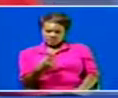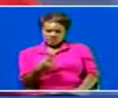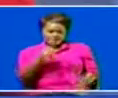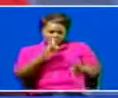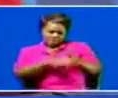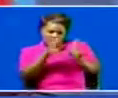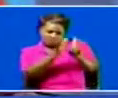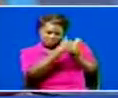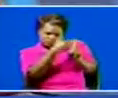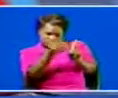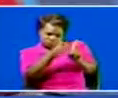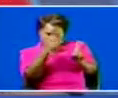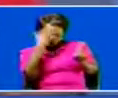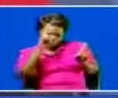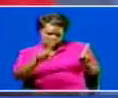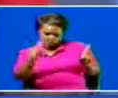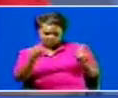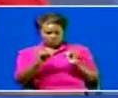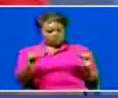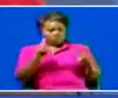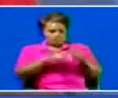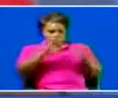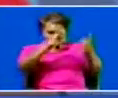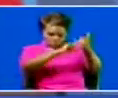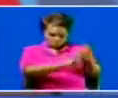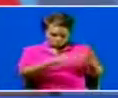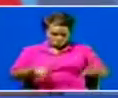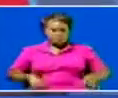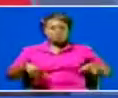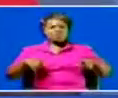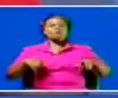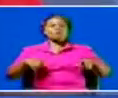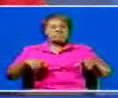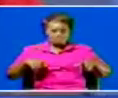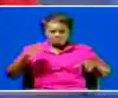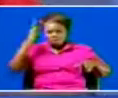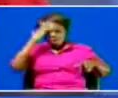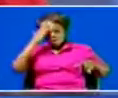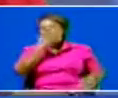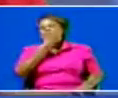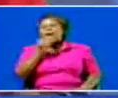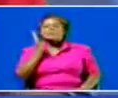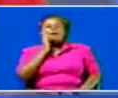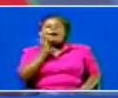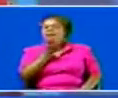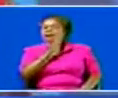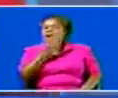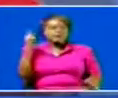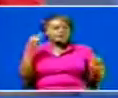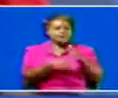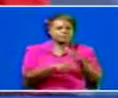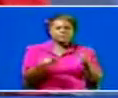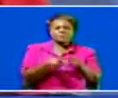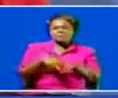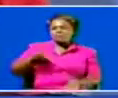mukitongozana hamujajuana, lakini mkioana mkae ndio utamjua ule bwana rangi yake haswa na ule bibi rangi